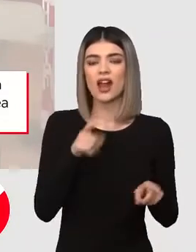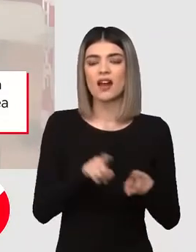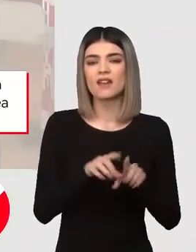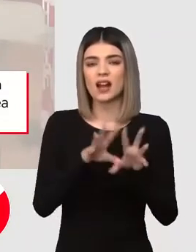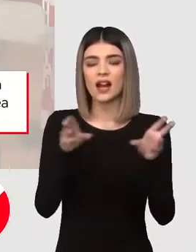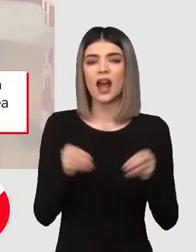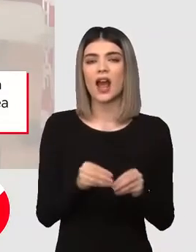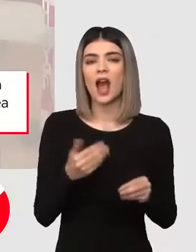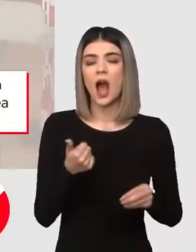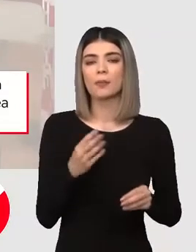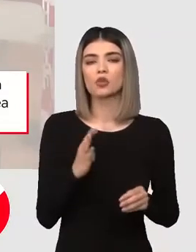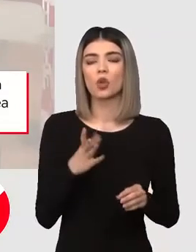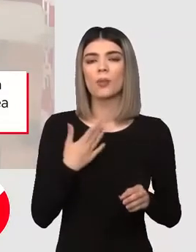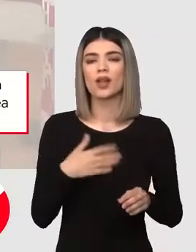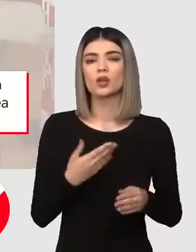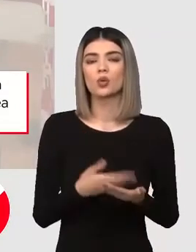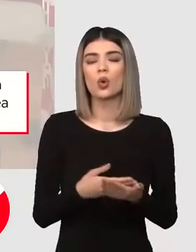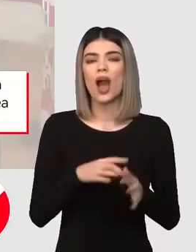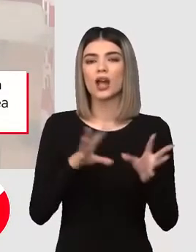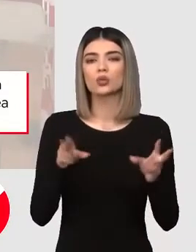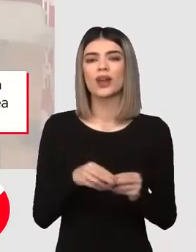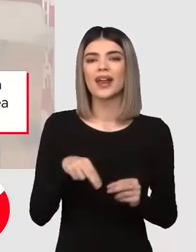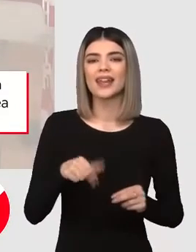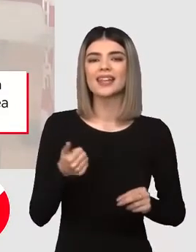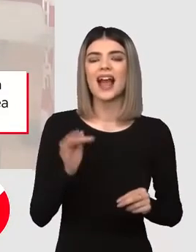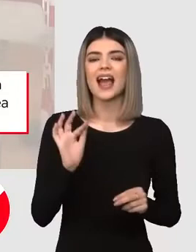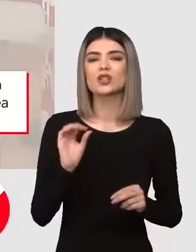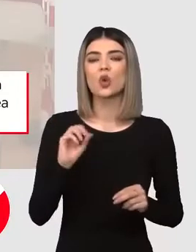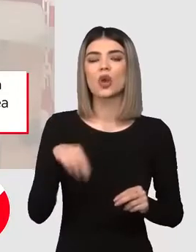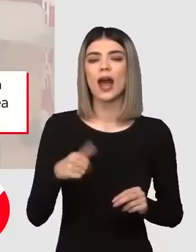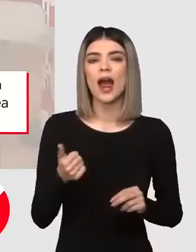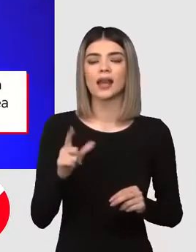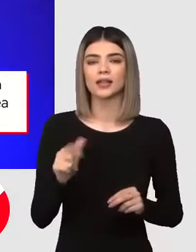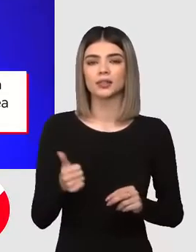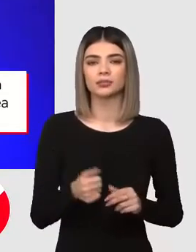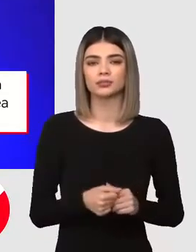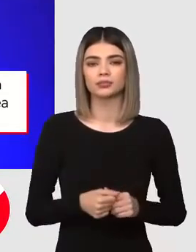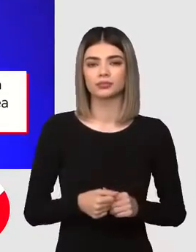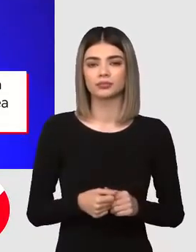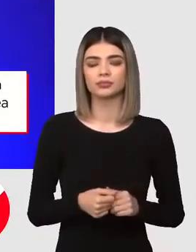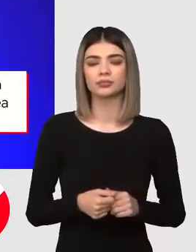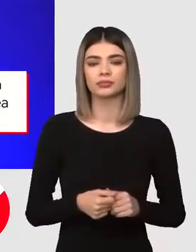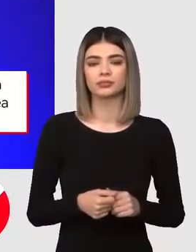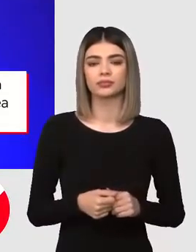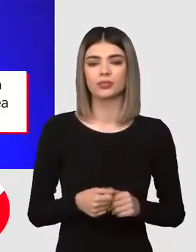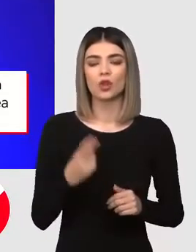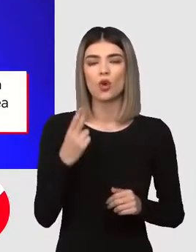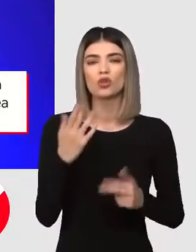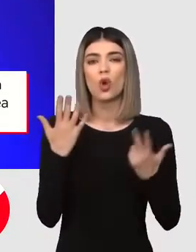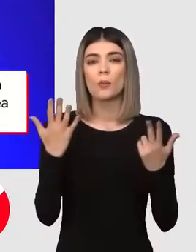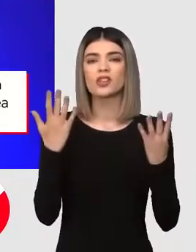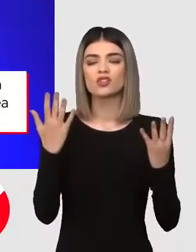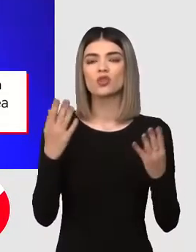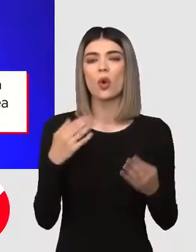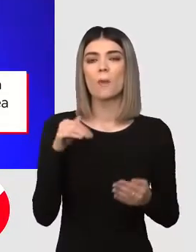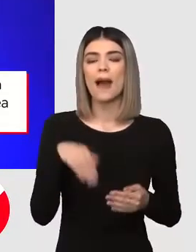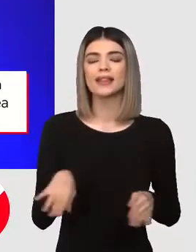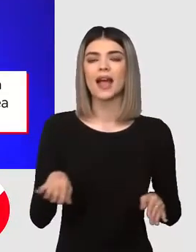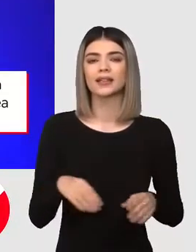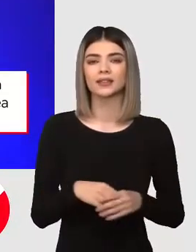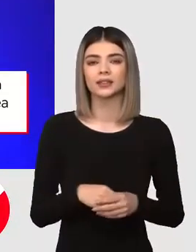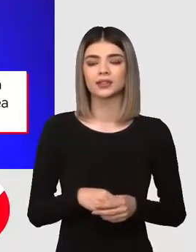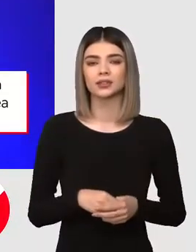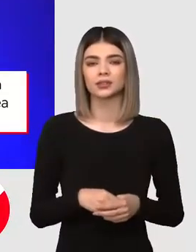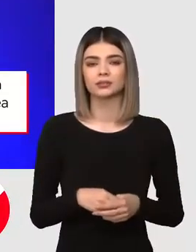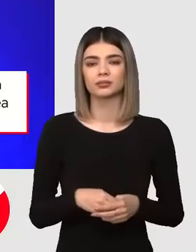în adunarea națională. Această majoritate absolută înseamnă 289 de mandate, ori proiecțiile arată